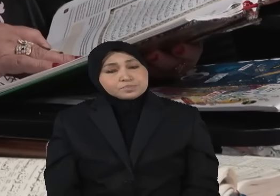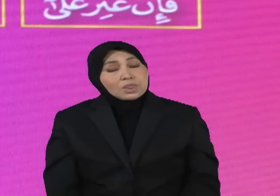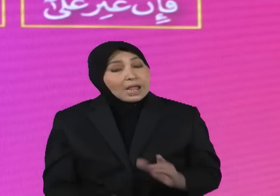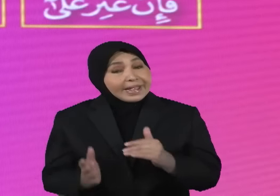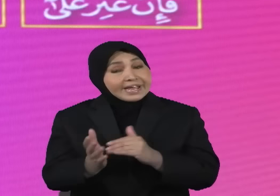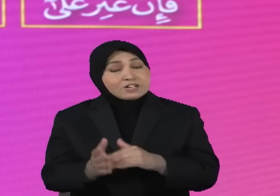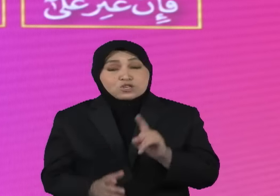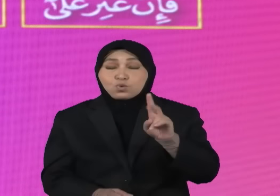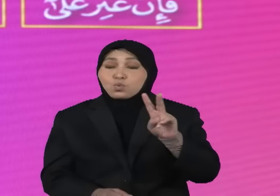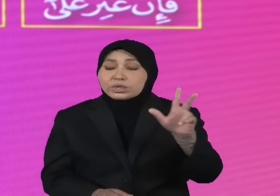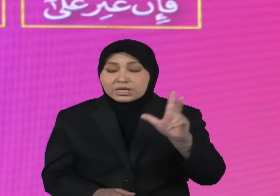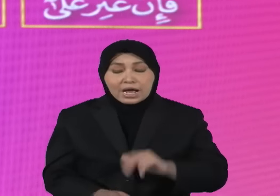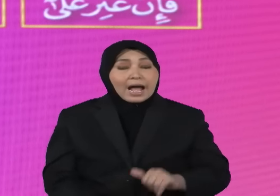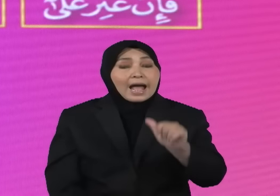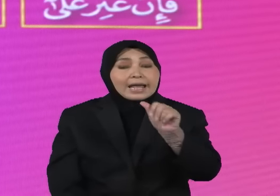Sekali, satu, dua, mula.